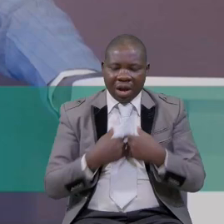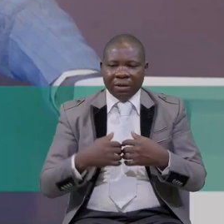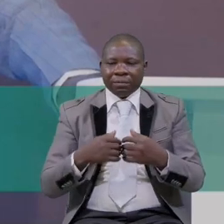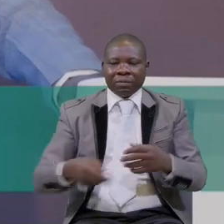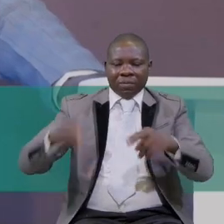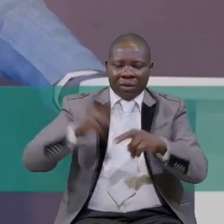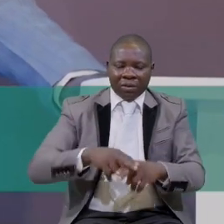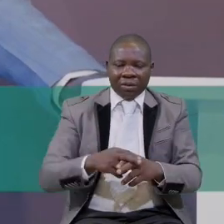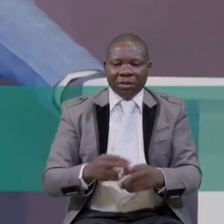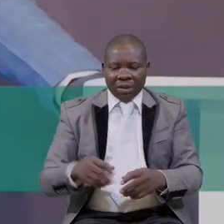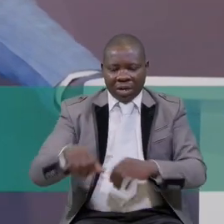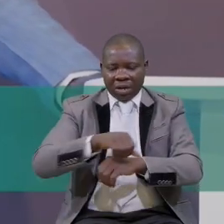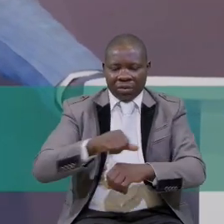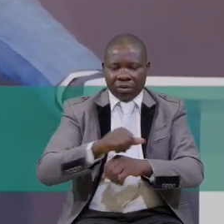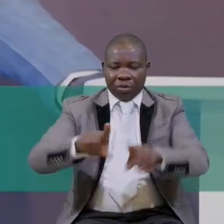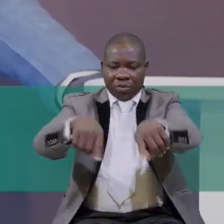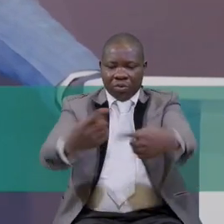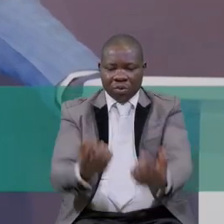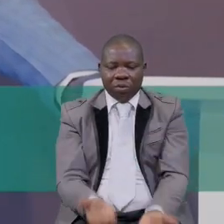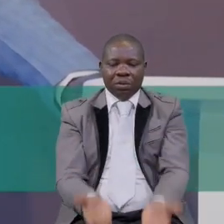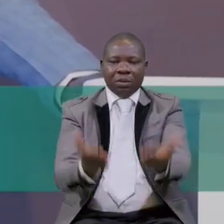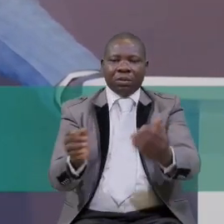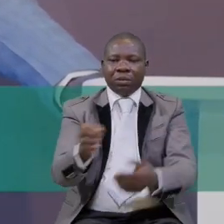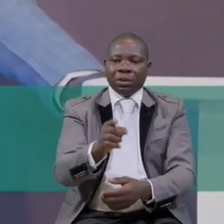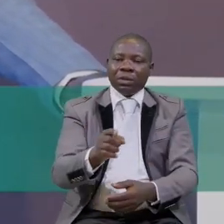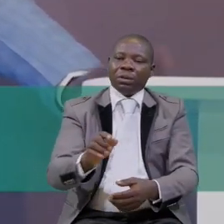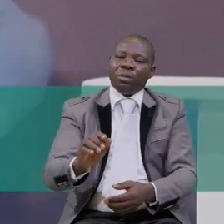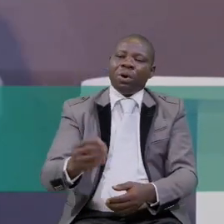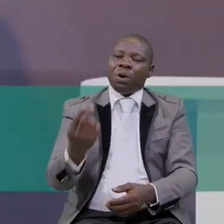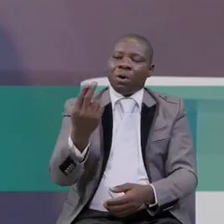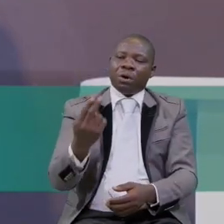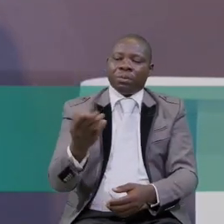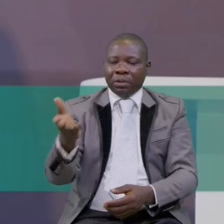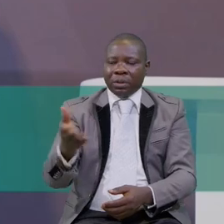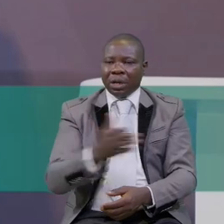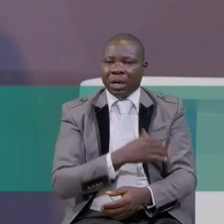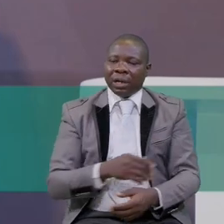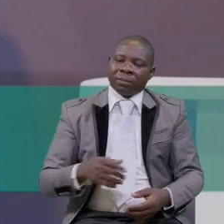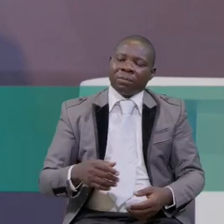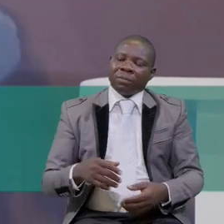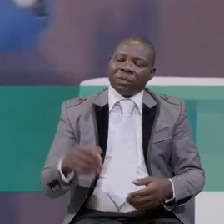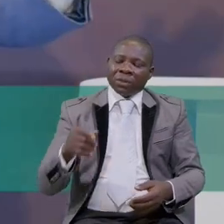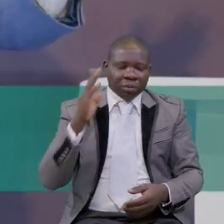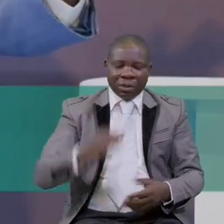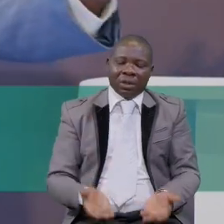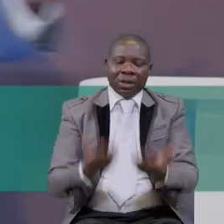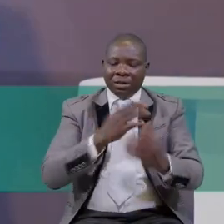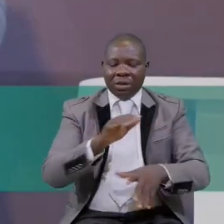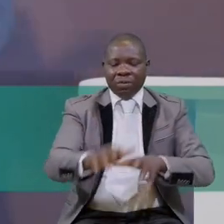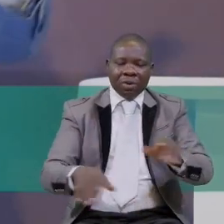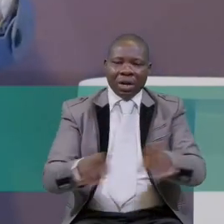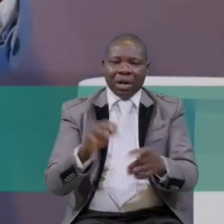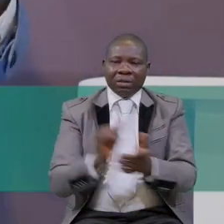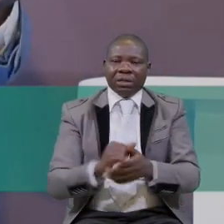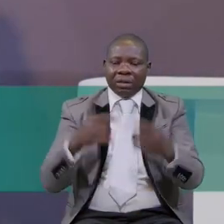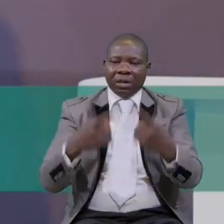augmentée. Va, relève-le là-bas. Et il va se lever, marcher. Et cela arrive. Et